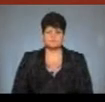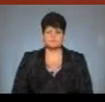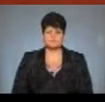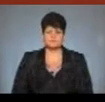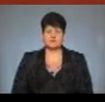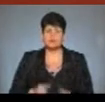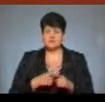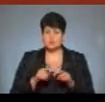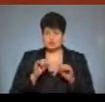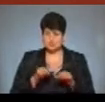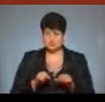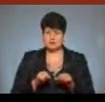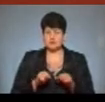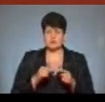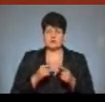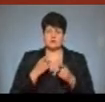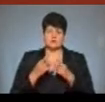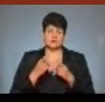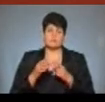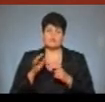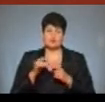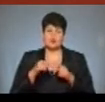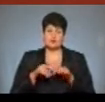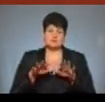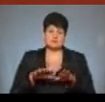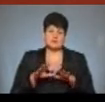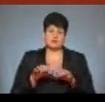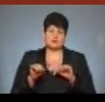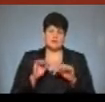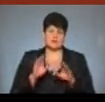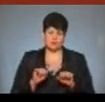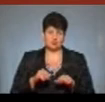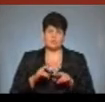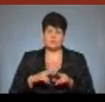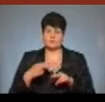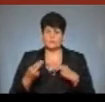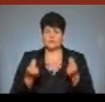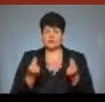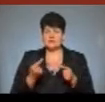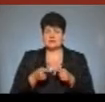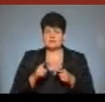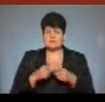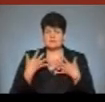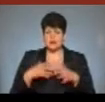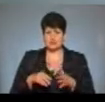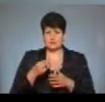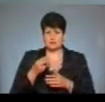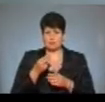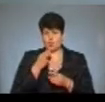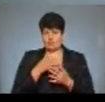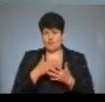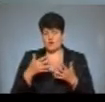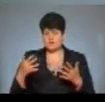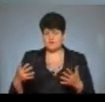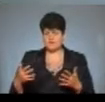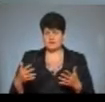Власне, чи може йти мова про те, що органи місцевої влади можуть десь відшкодувати кошти за ці втрачені продовольства людьми? Ну, я вважаю,